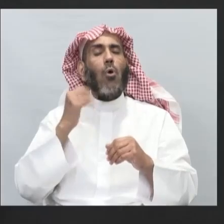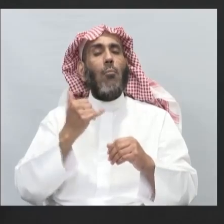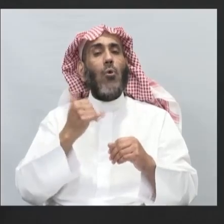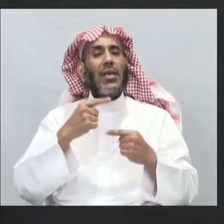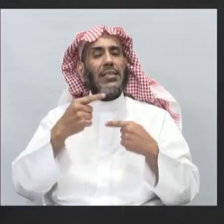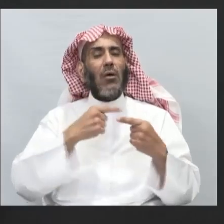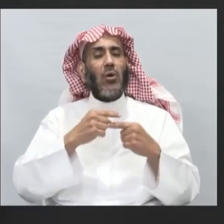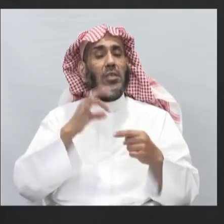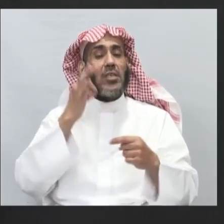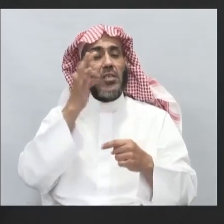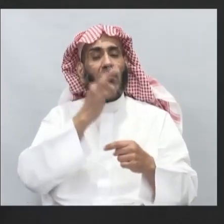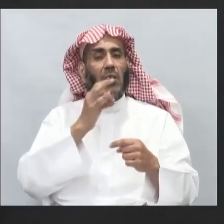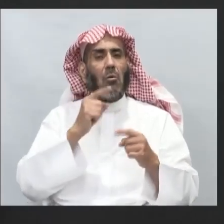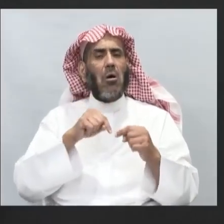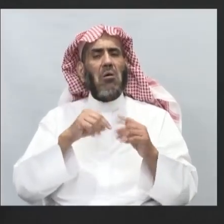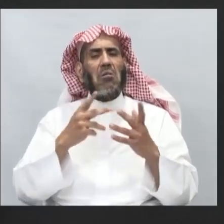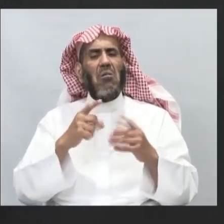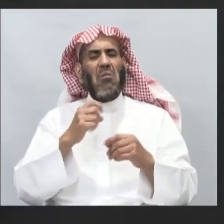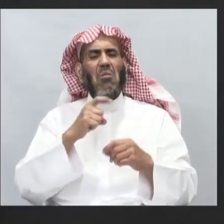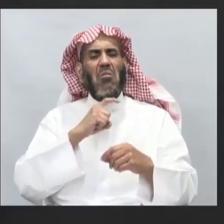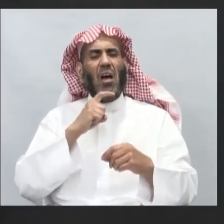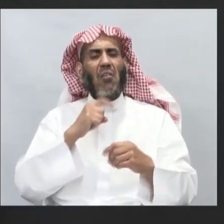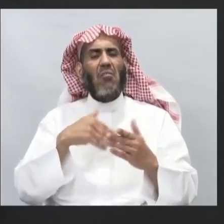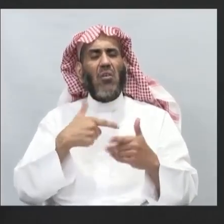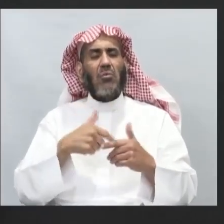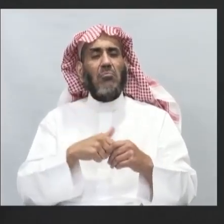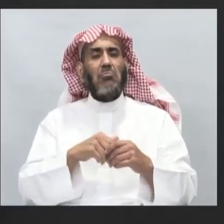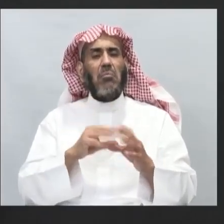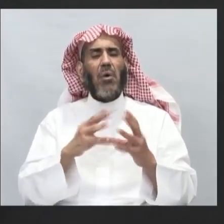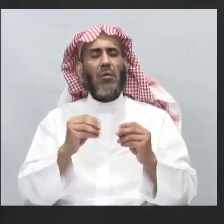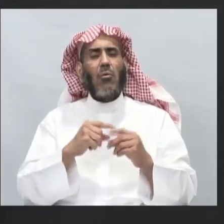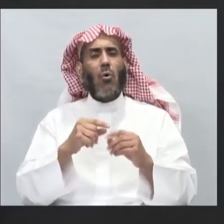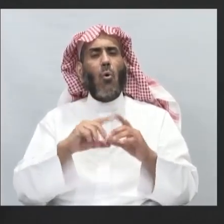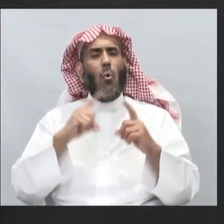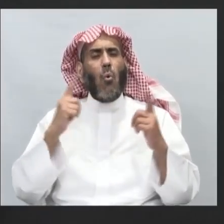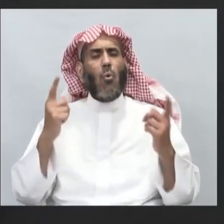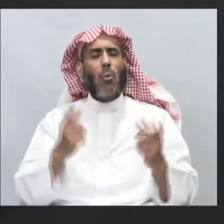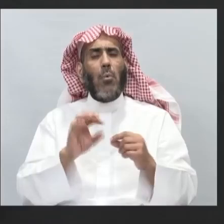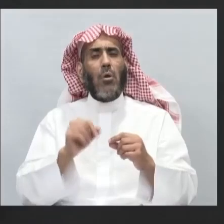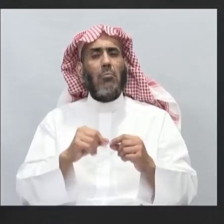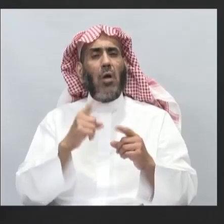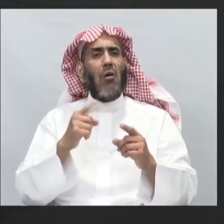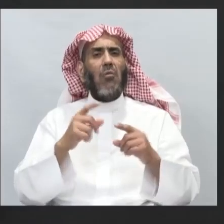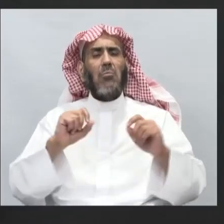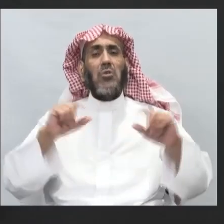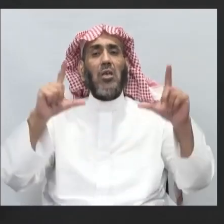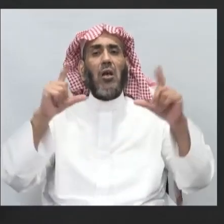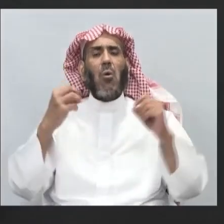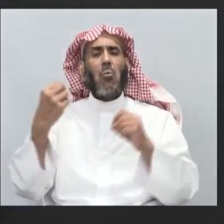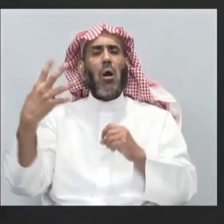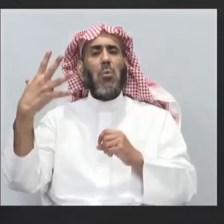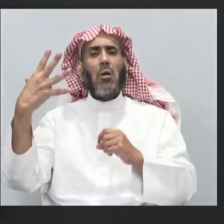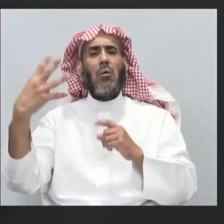الشفعي وهذه للاسف نلحظ فيها ضعفا في الاونه الاخيره بمعنى انه كثير منا عندما يقف امام شاشه او امام